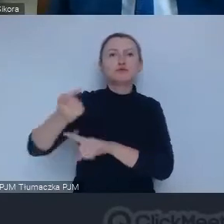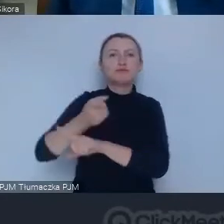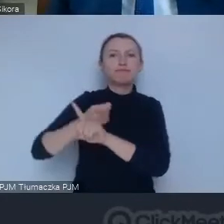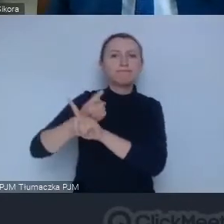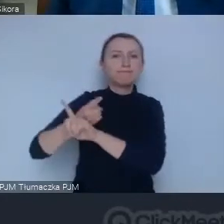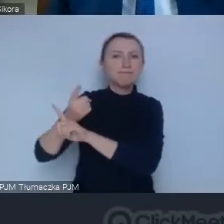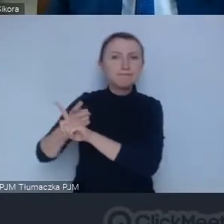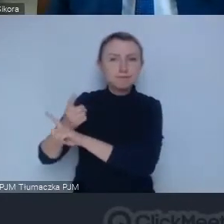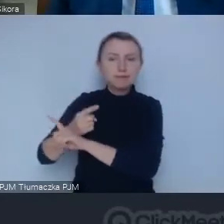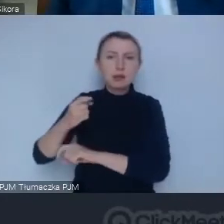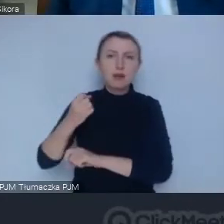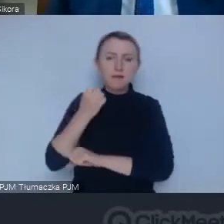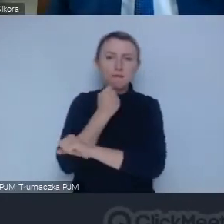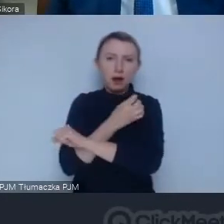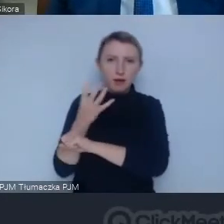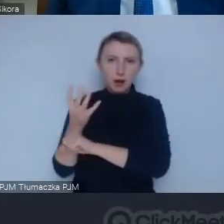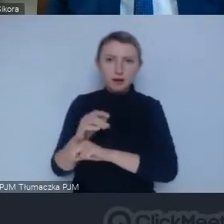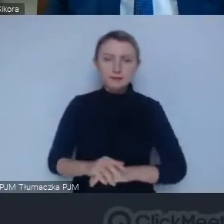sadowniczych i warzywniczych.